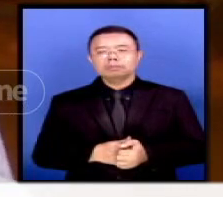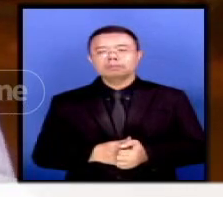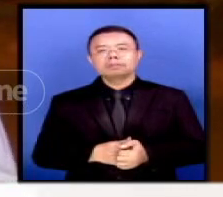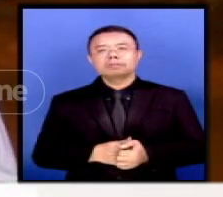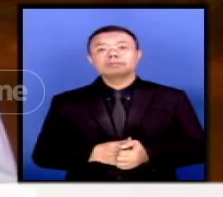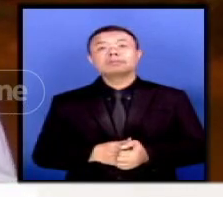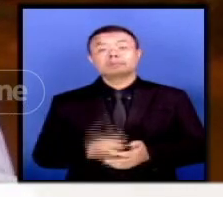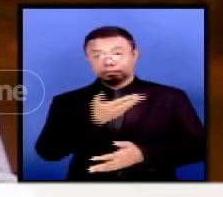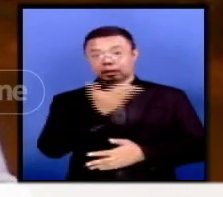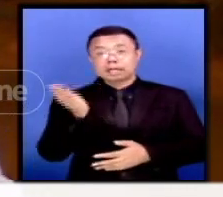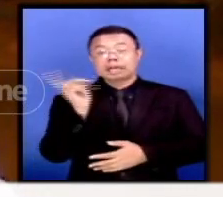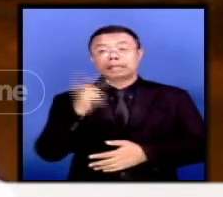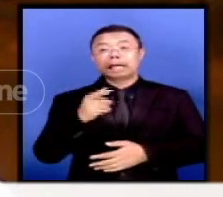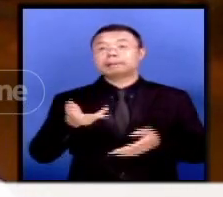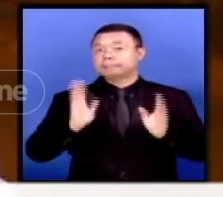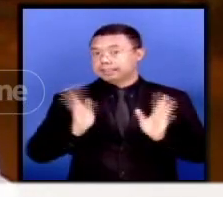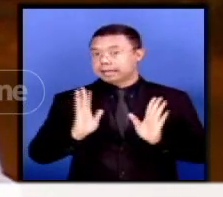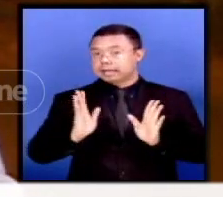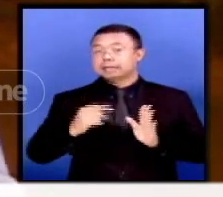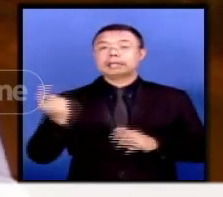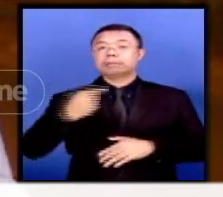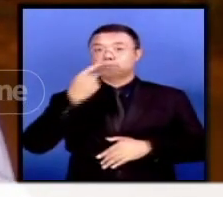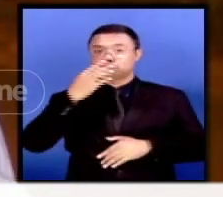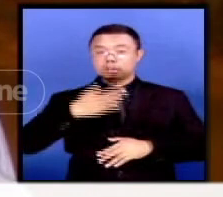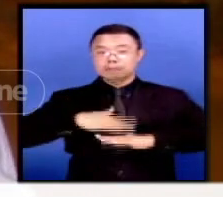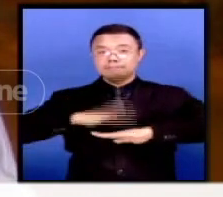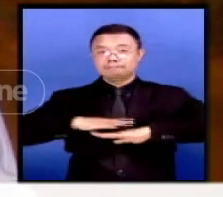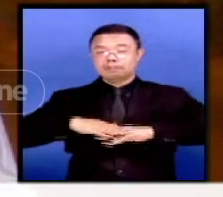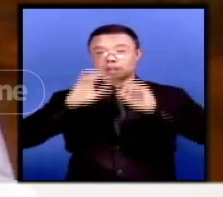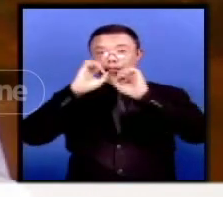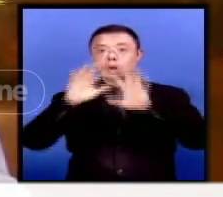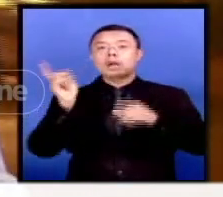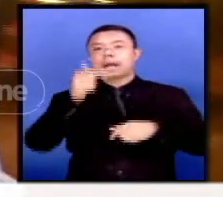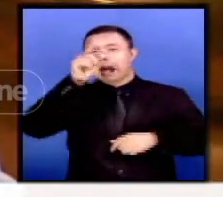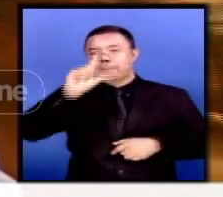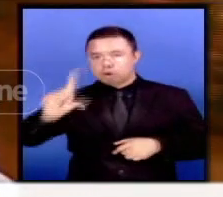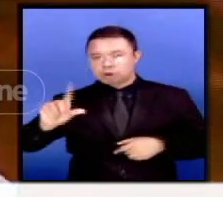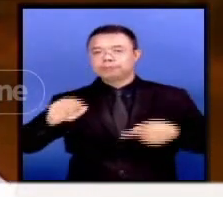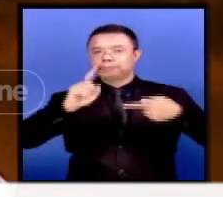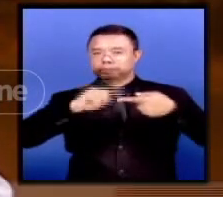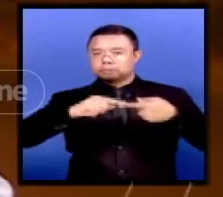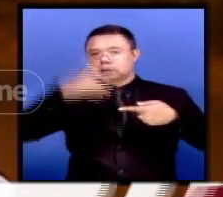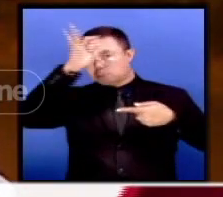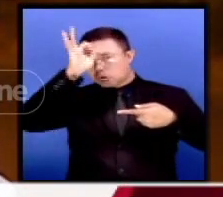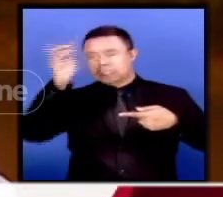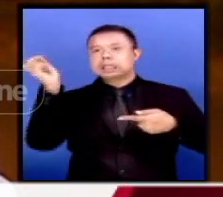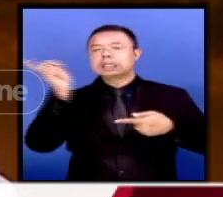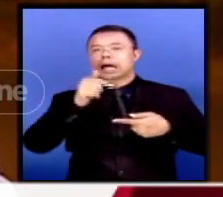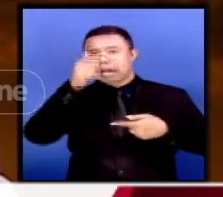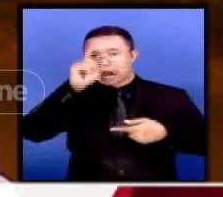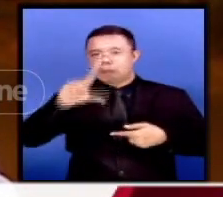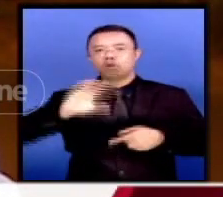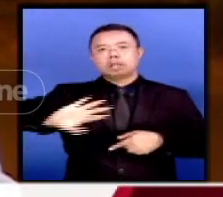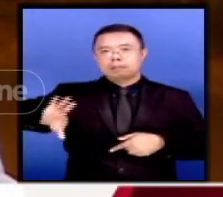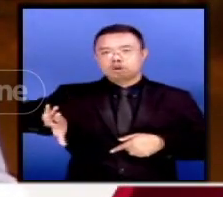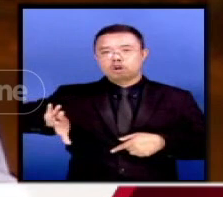Yasmin dan pemirsa, dari Biro Medan kami memiliki informasi yang pertama dari Lampung. Pemirsa, aparat kepolisian Polres Lampung